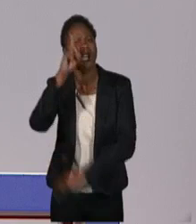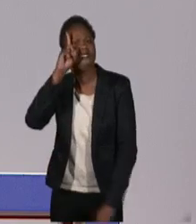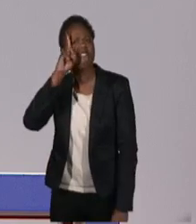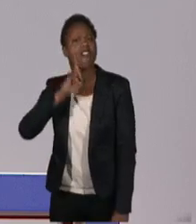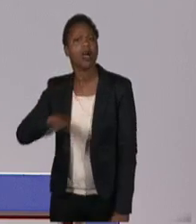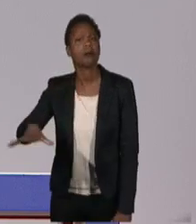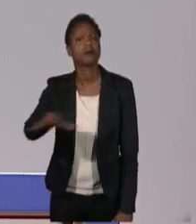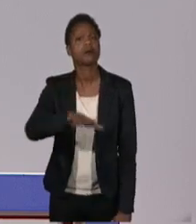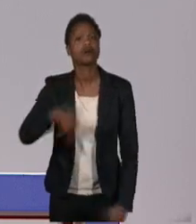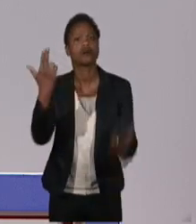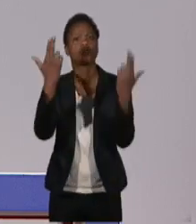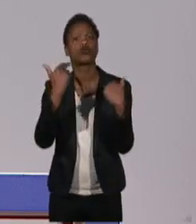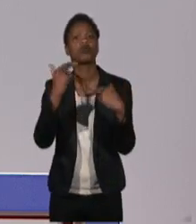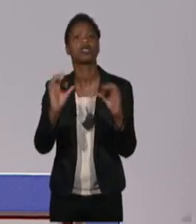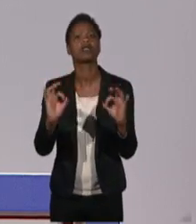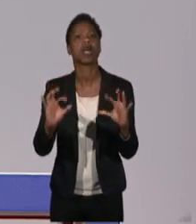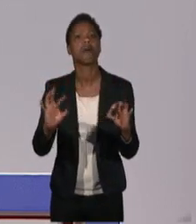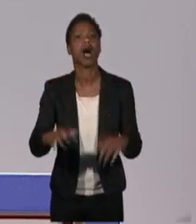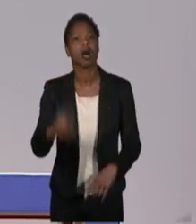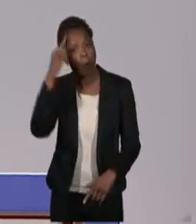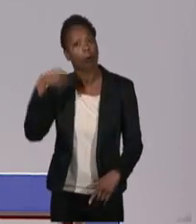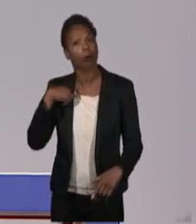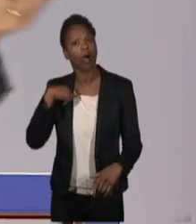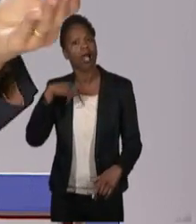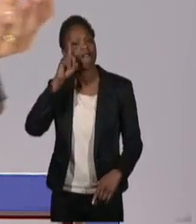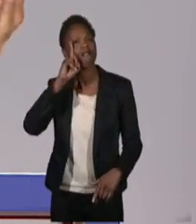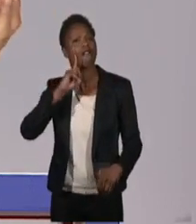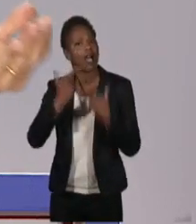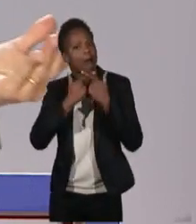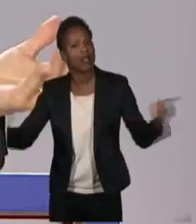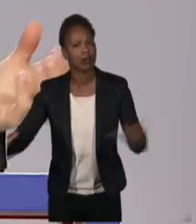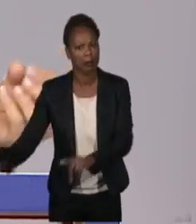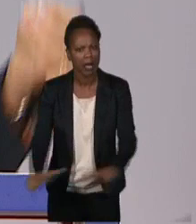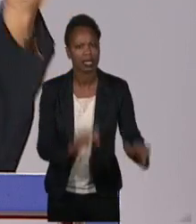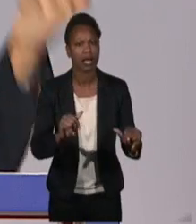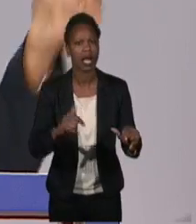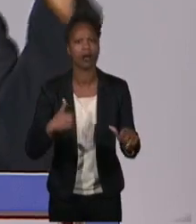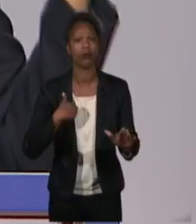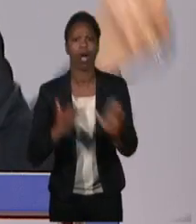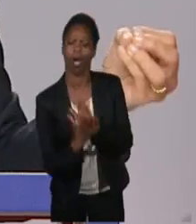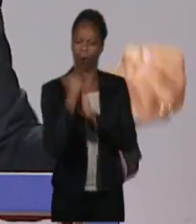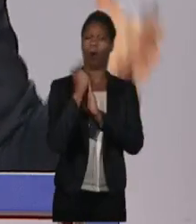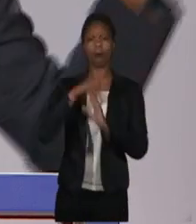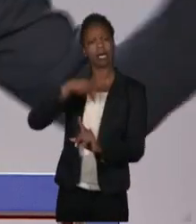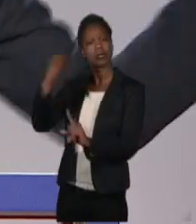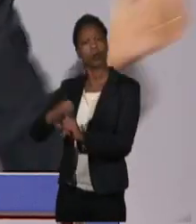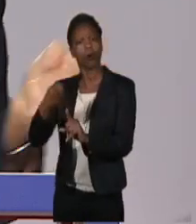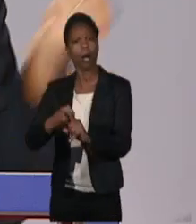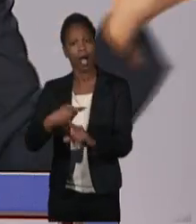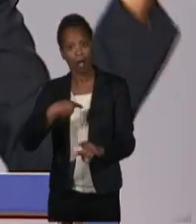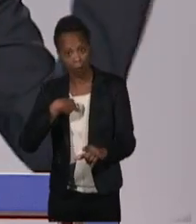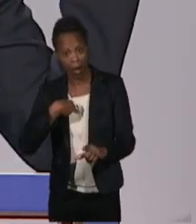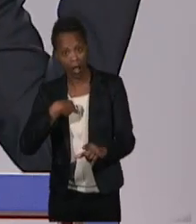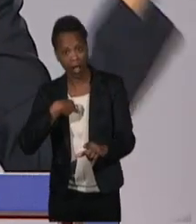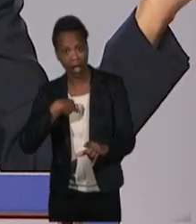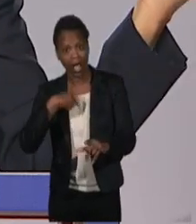sera soumise. Je crois à la liberté. Je combats l'emprise. Je préviens. Je n'accepterai jamais